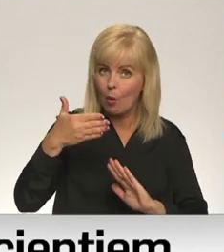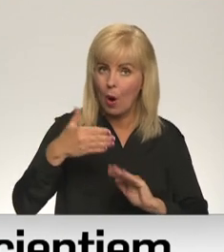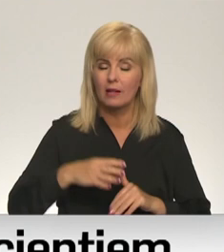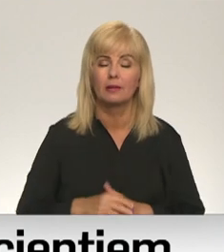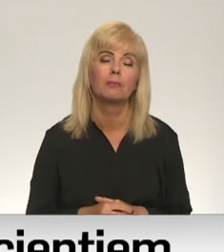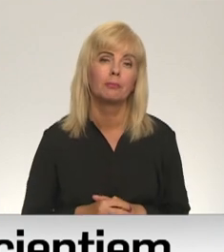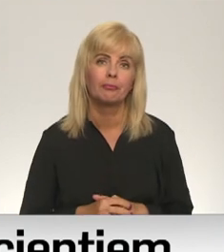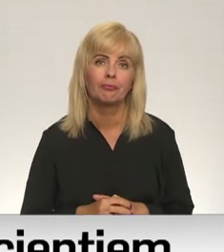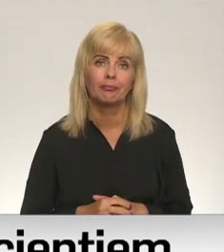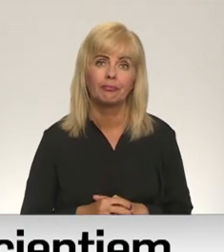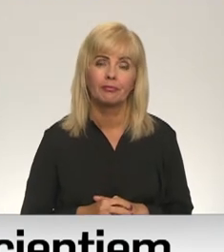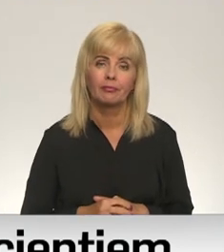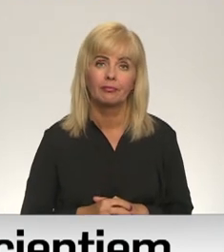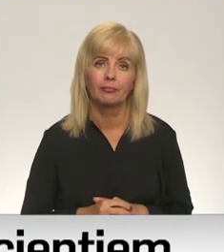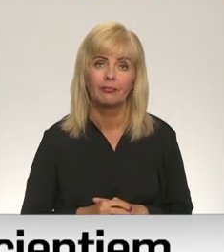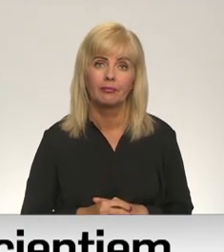Dāvids Frēdenfelds.